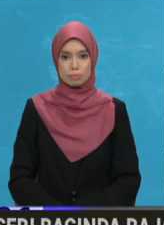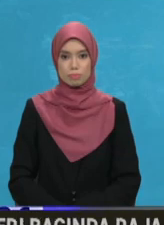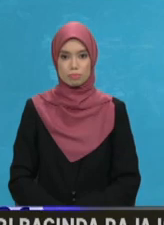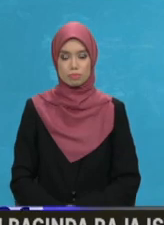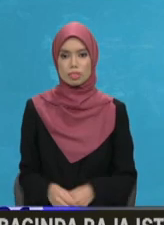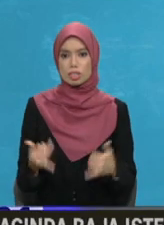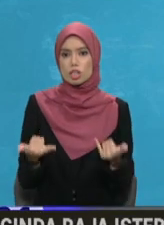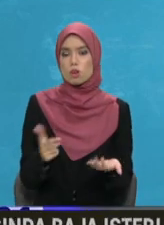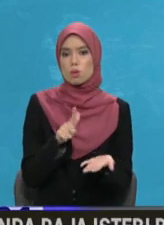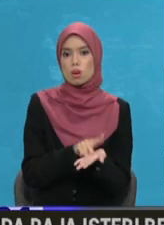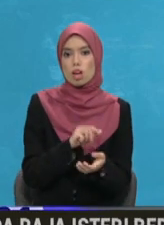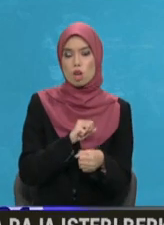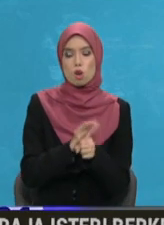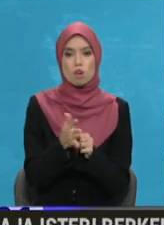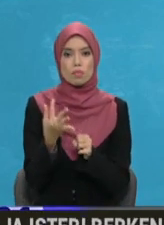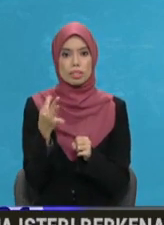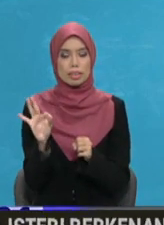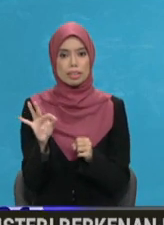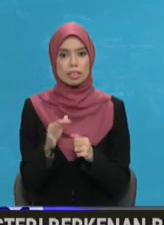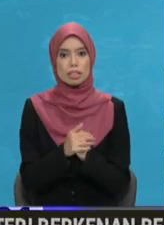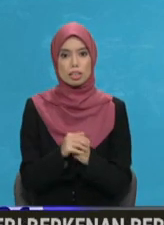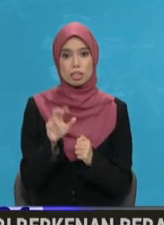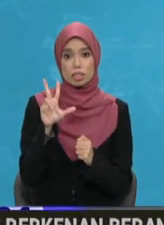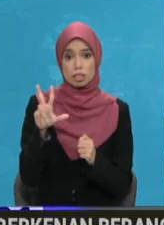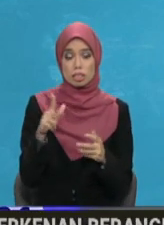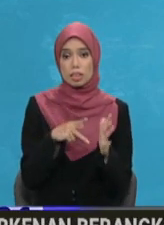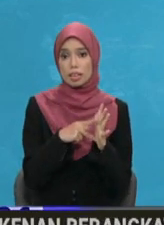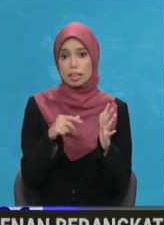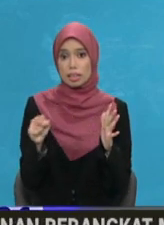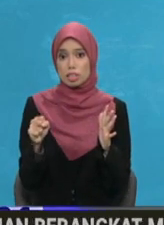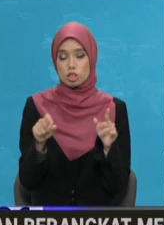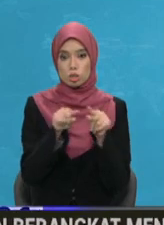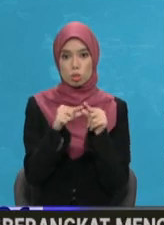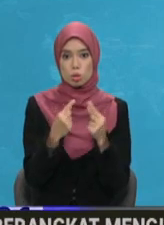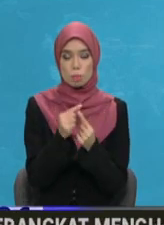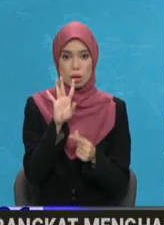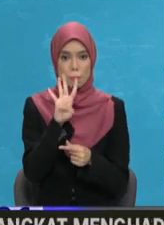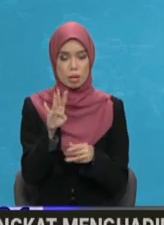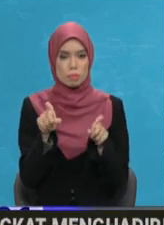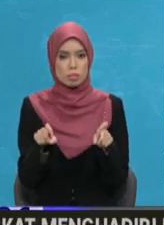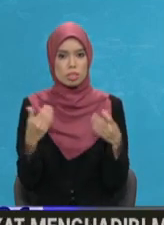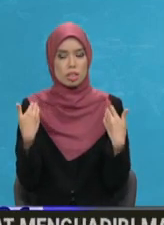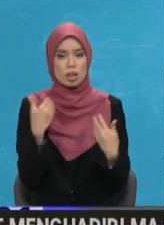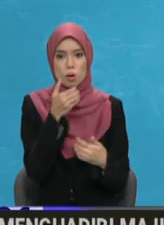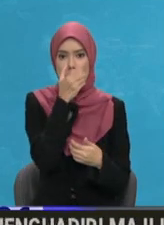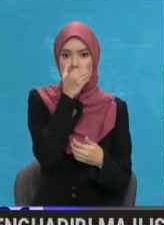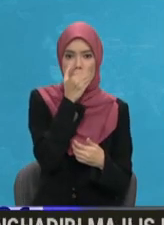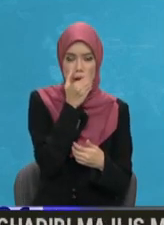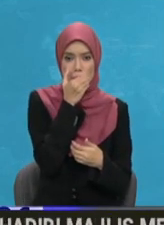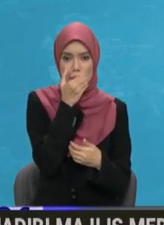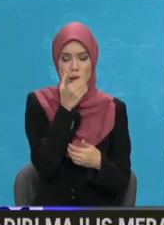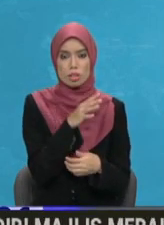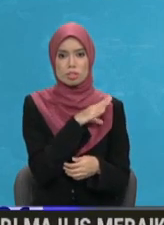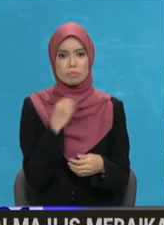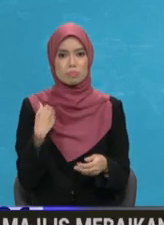status harian normal Baru covid 19 dalam kategori 4 yaitu memerlukan bantuan oksigen dan